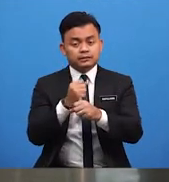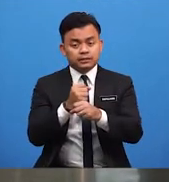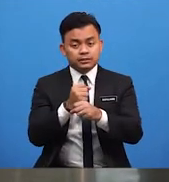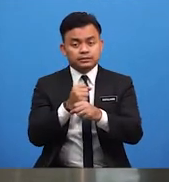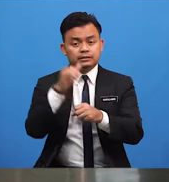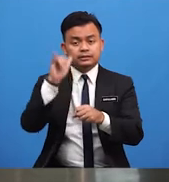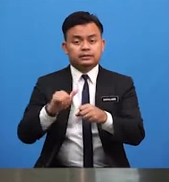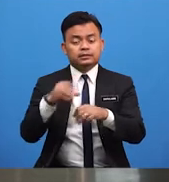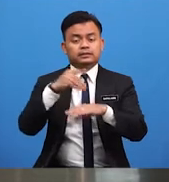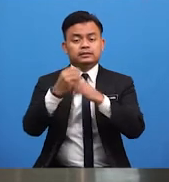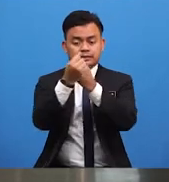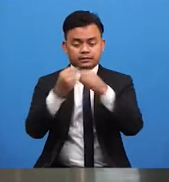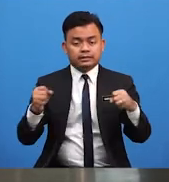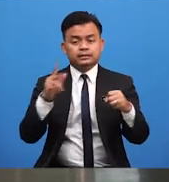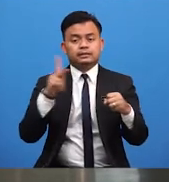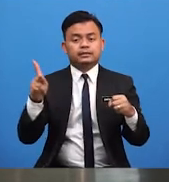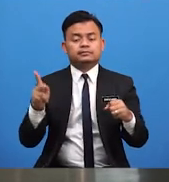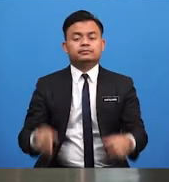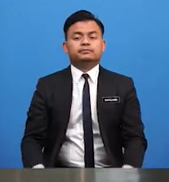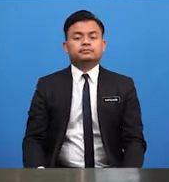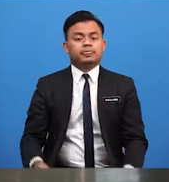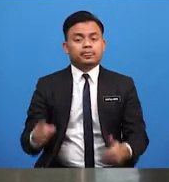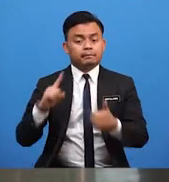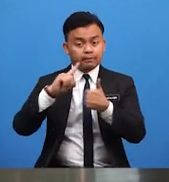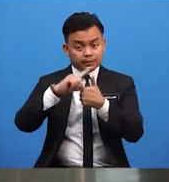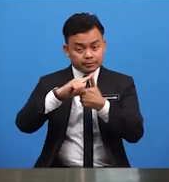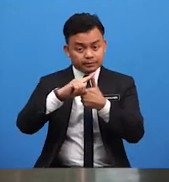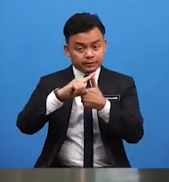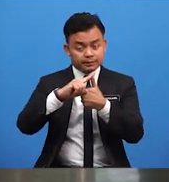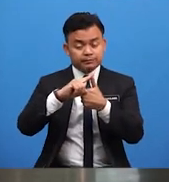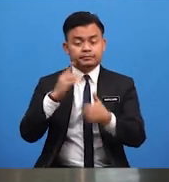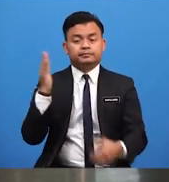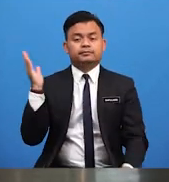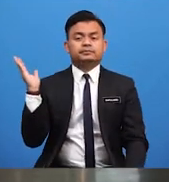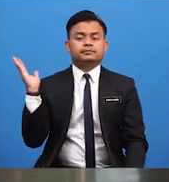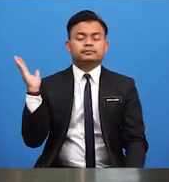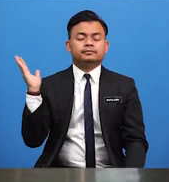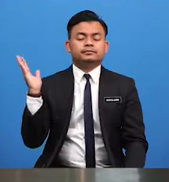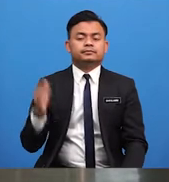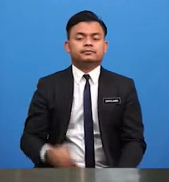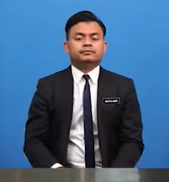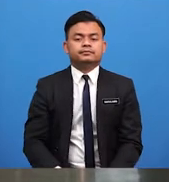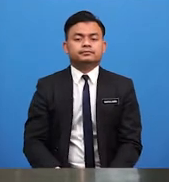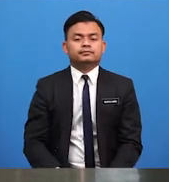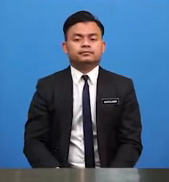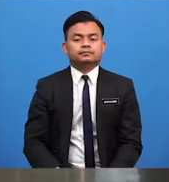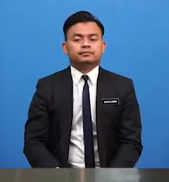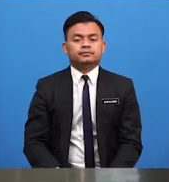disediakan. Pertama, masukkan beras yang telah dibersihkan tadi ke dalam periuk.